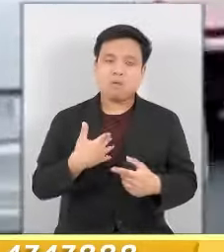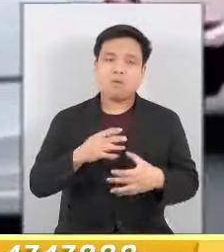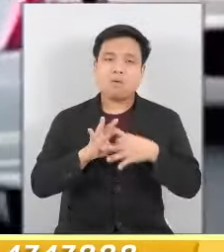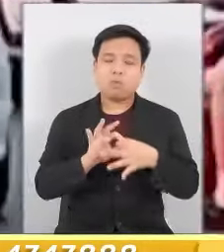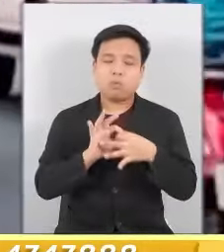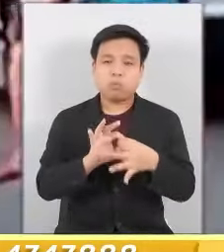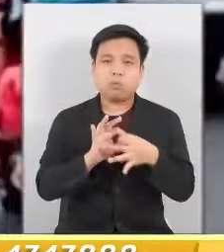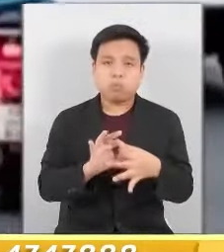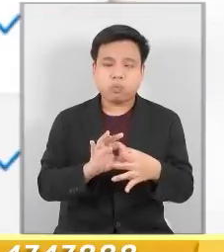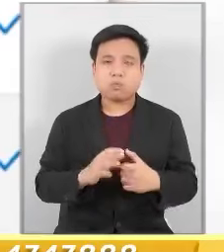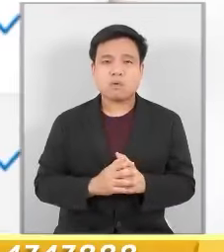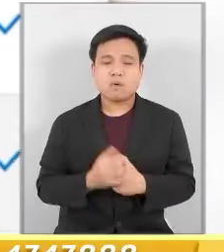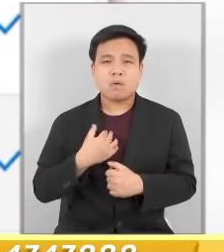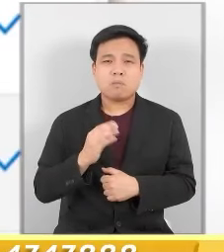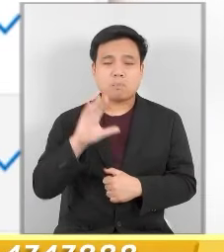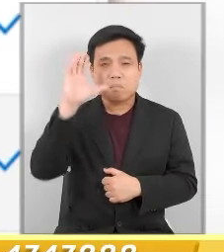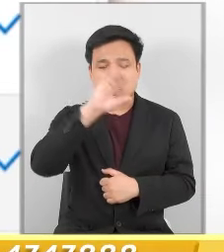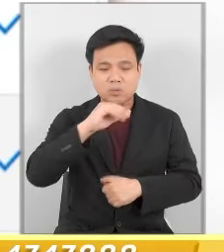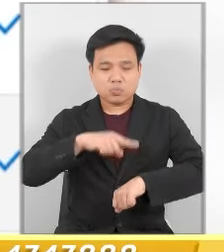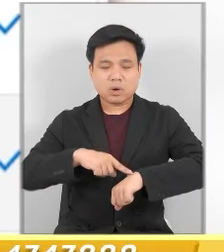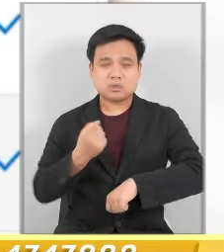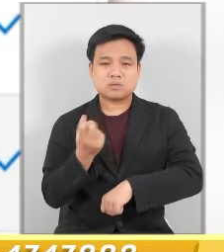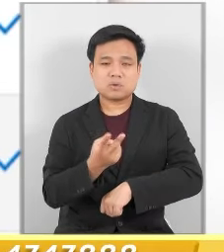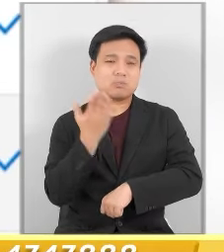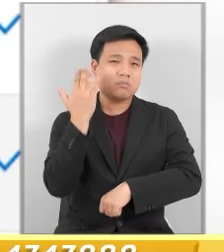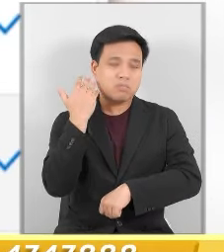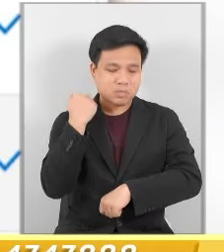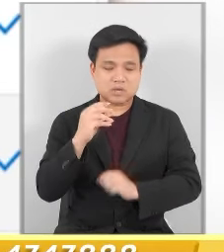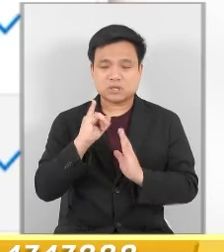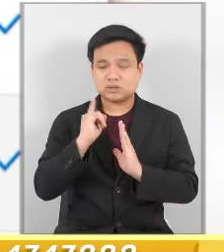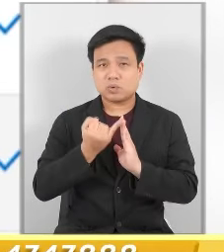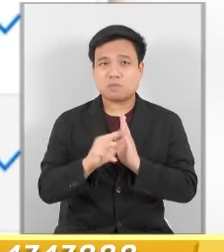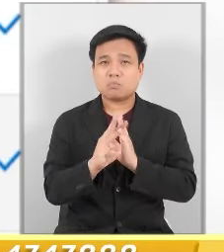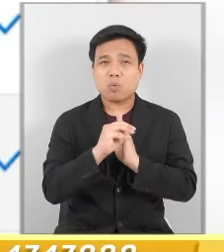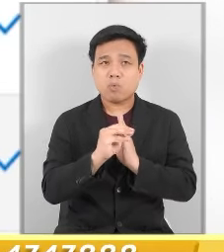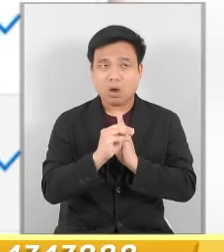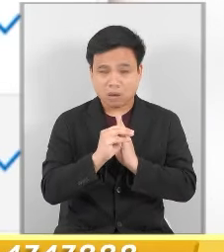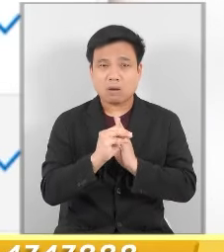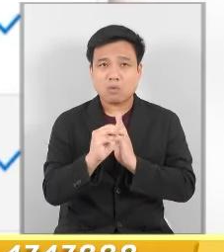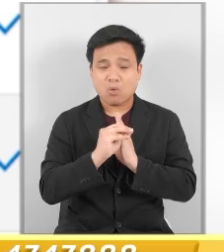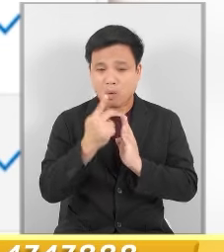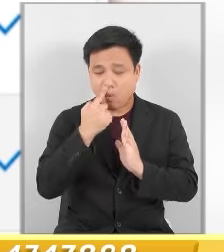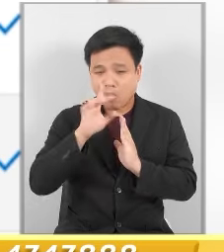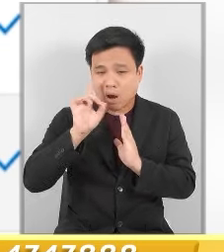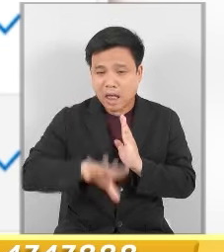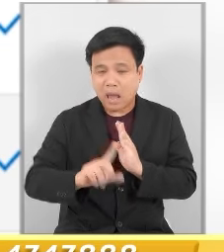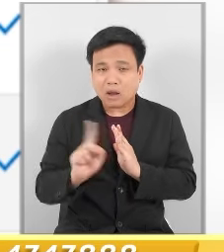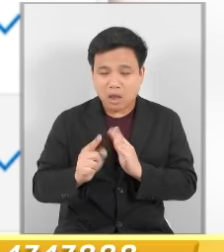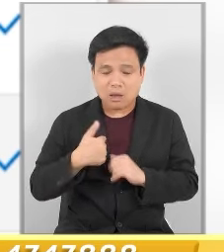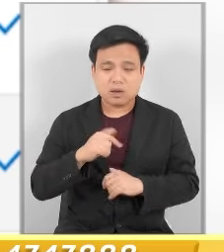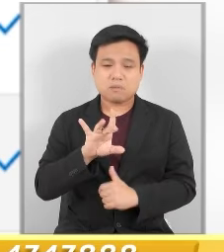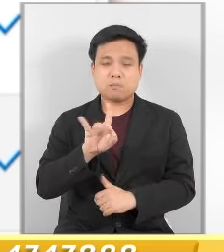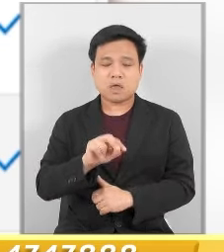แล้วเมื่อตอน 2:00นที่ผ่านมานะครับต้องบอกว่ามุกดาหารความเข้มข้นนะครับมันสูงไปถึง 89.0